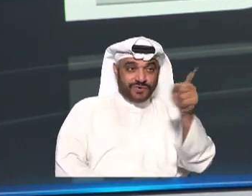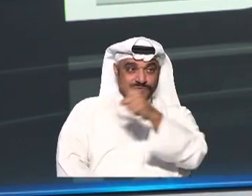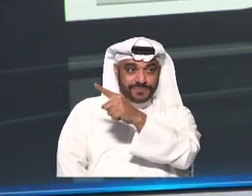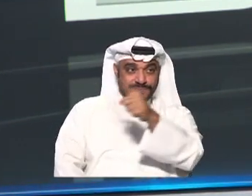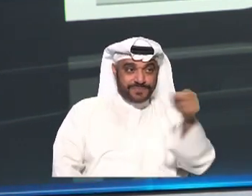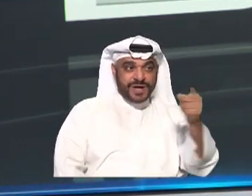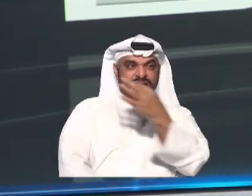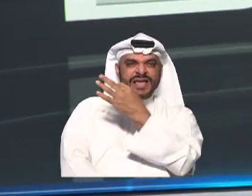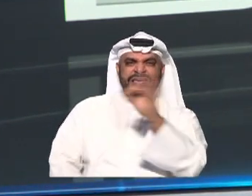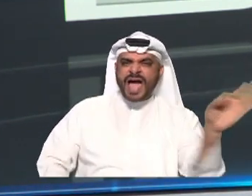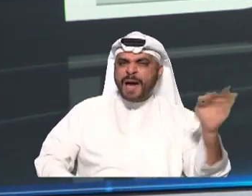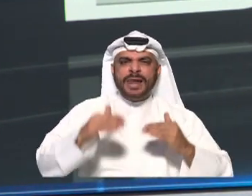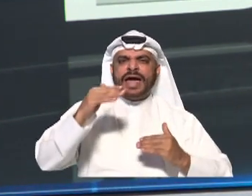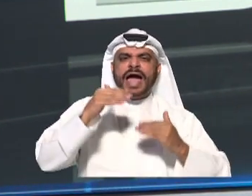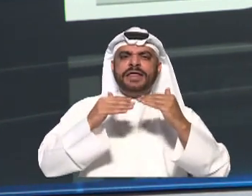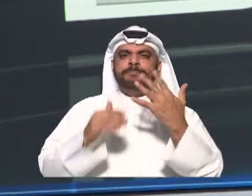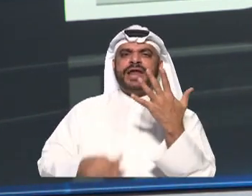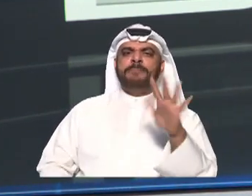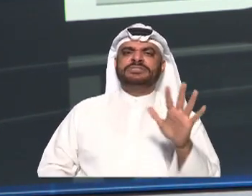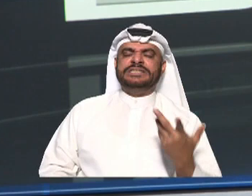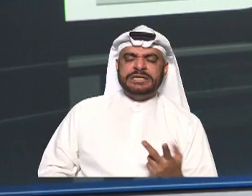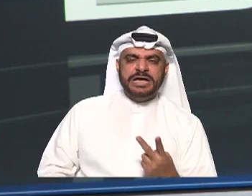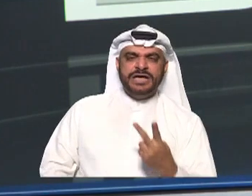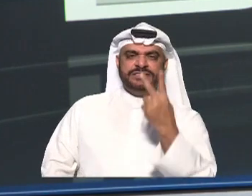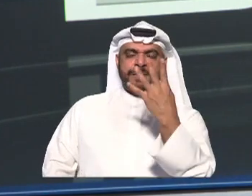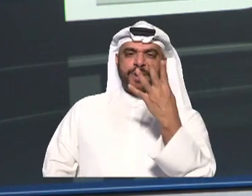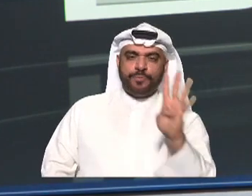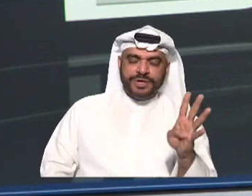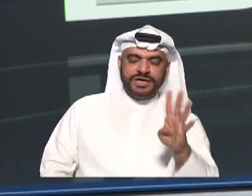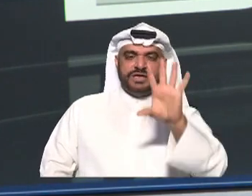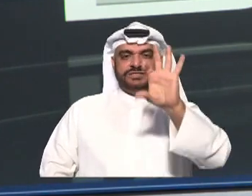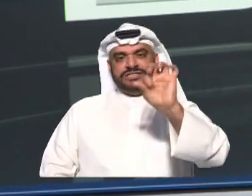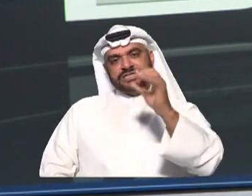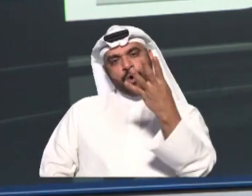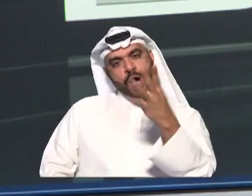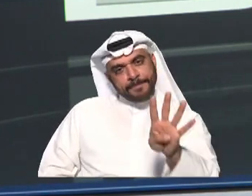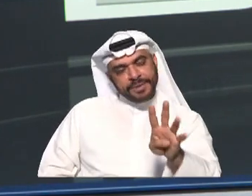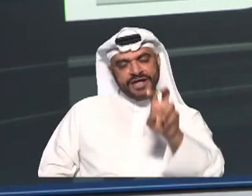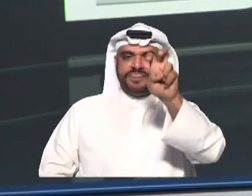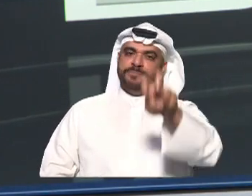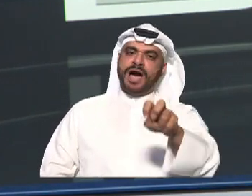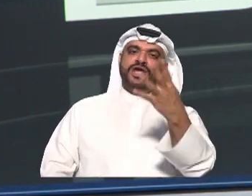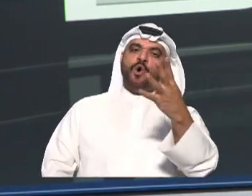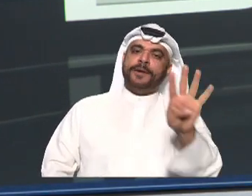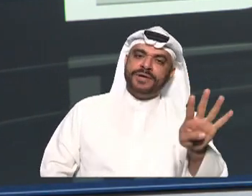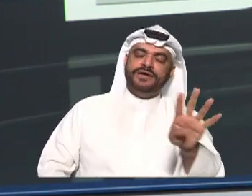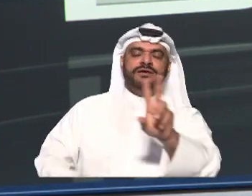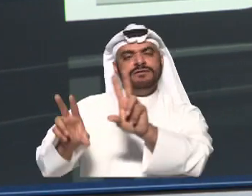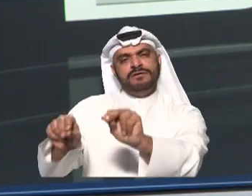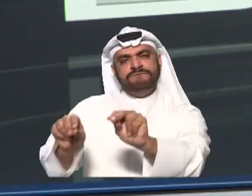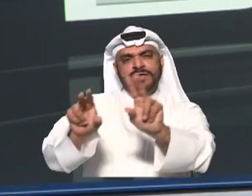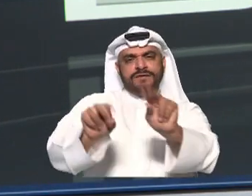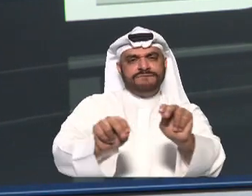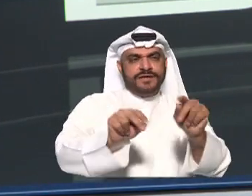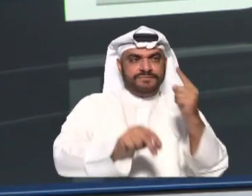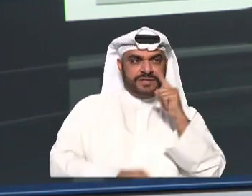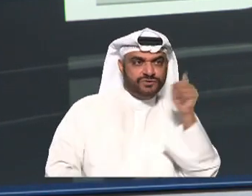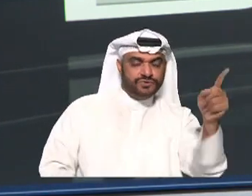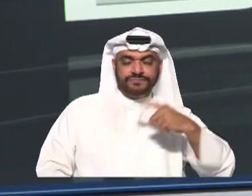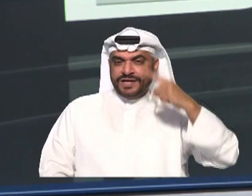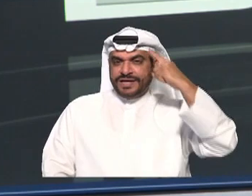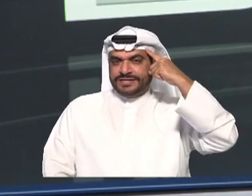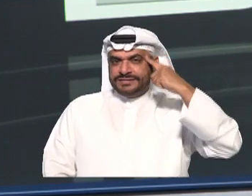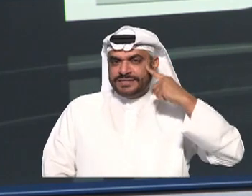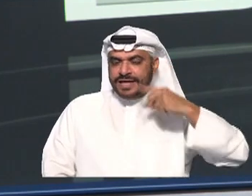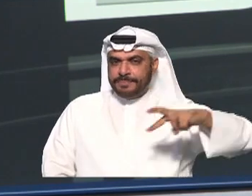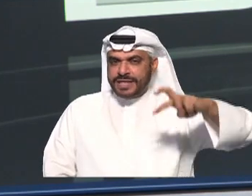أما مساء 10 إلى 30 كيلومتر في الساعة، أجواء شديدة الحرارة، ومتوقع تصل العظمى في مدينة الكويت 47 درجة مئوية،